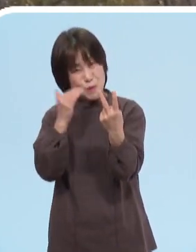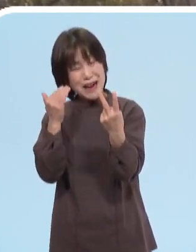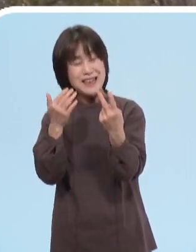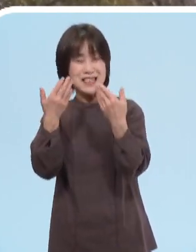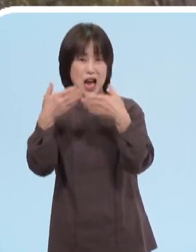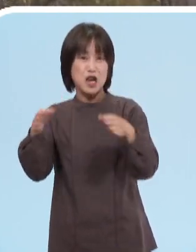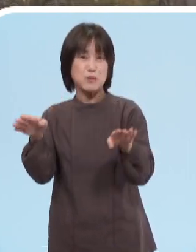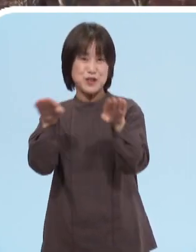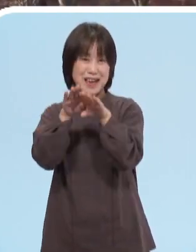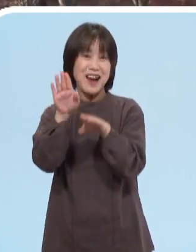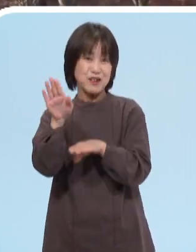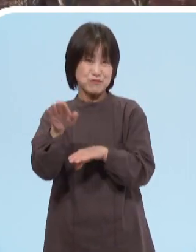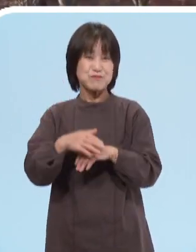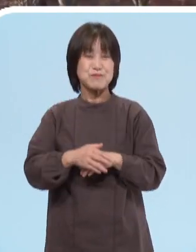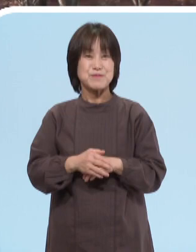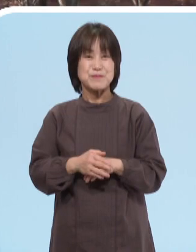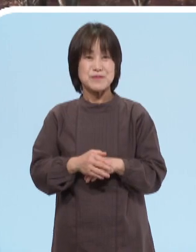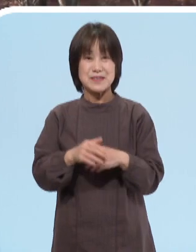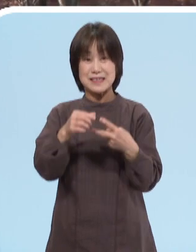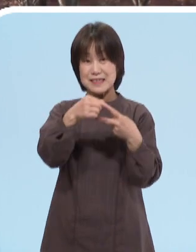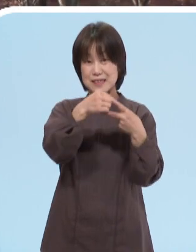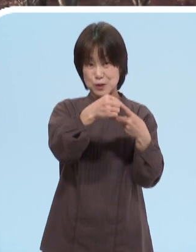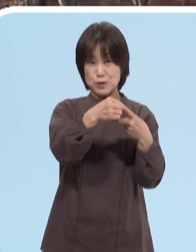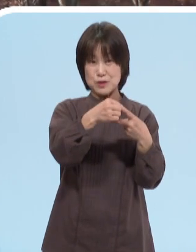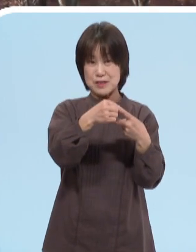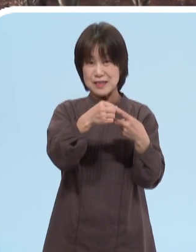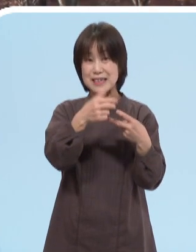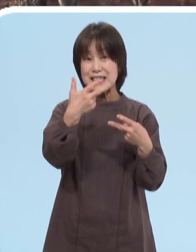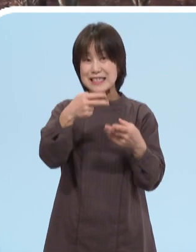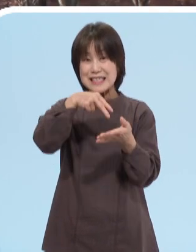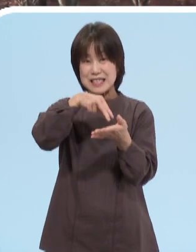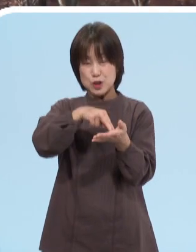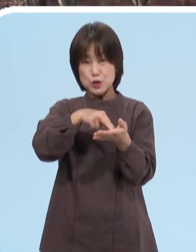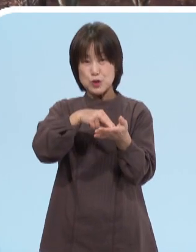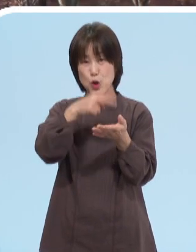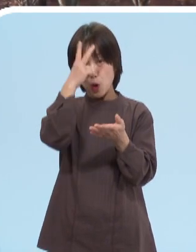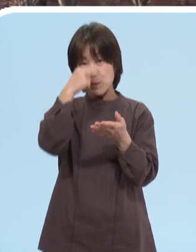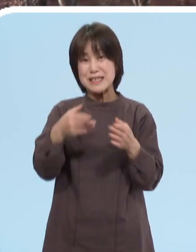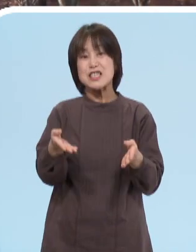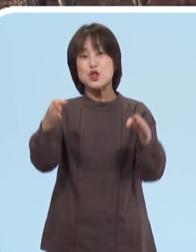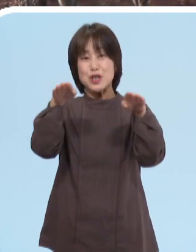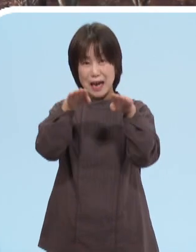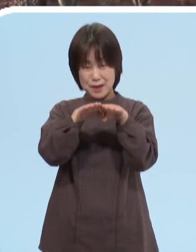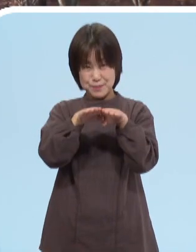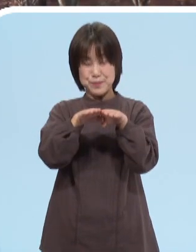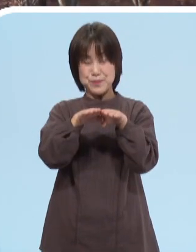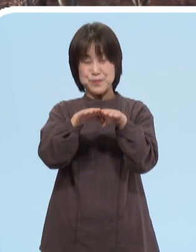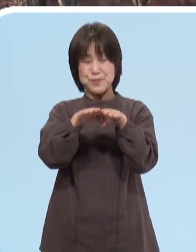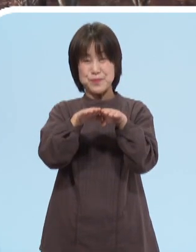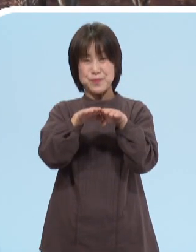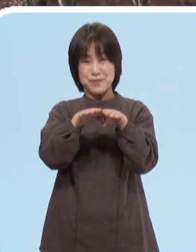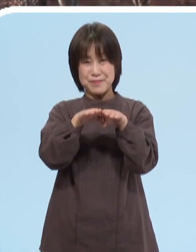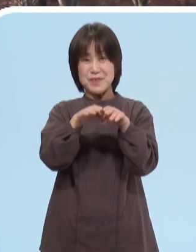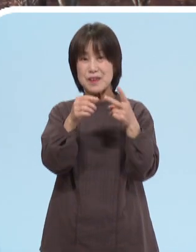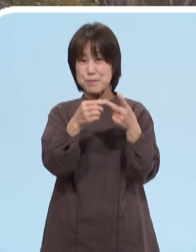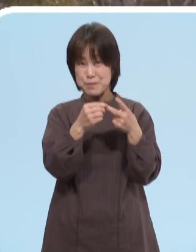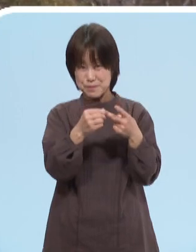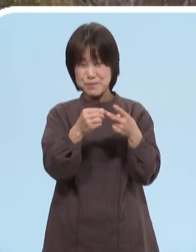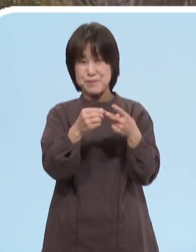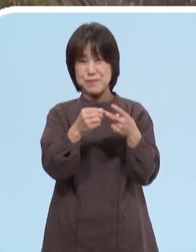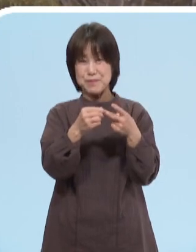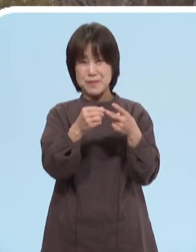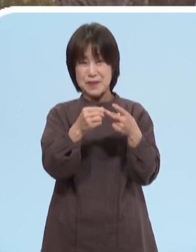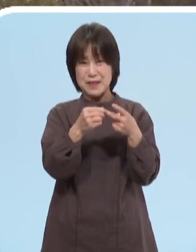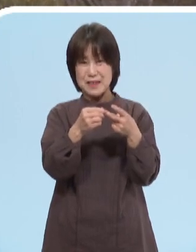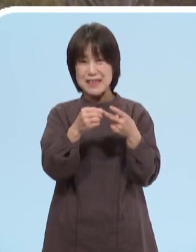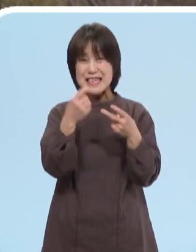物館があります。 すごいな。 1つは姫路市立美術館。 美術館 で、もう